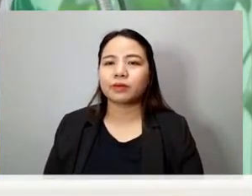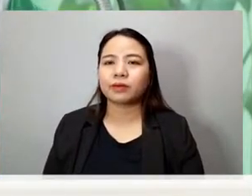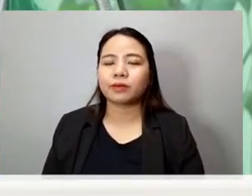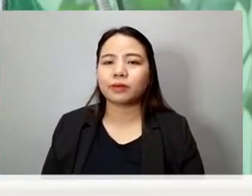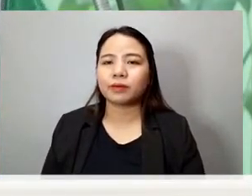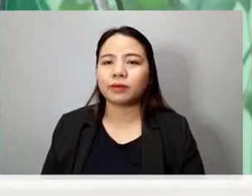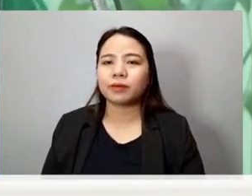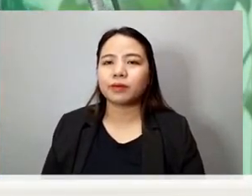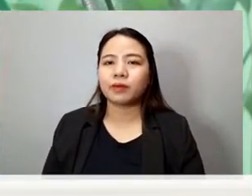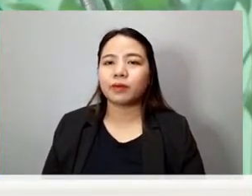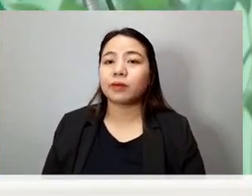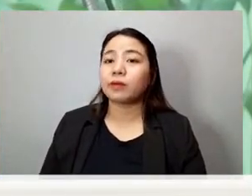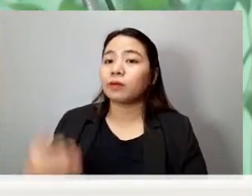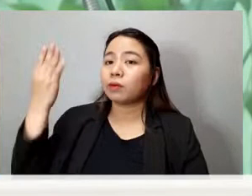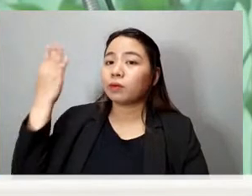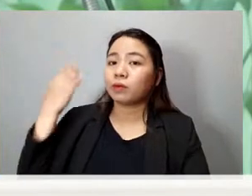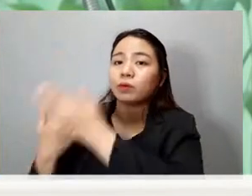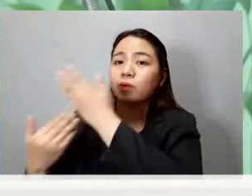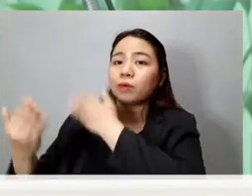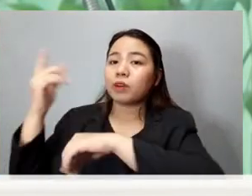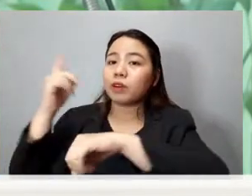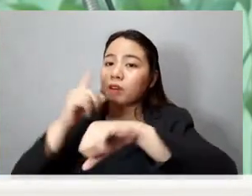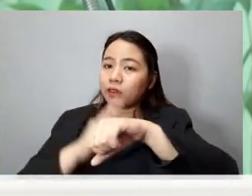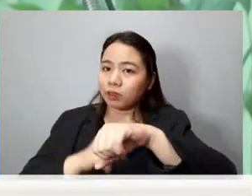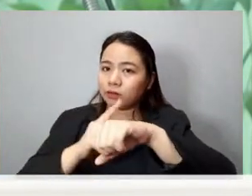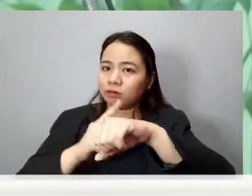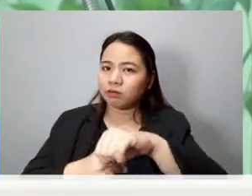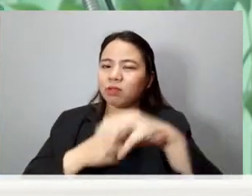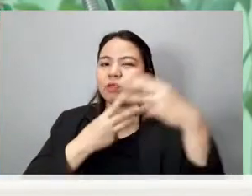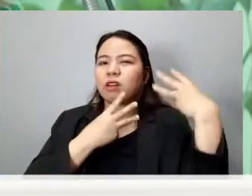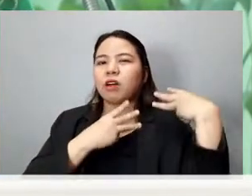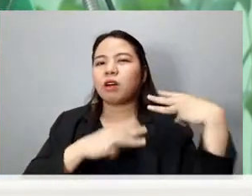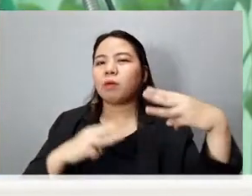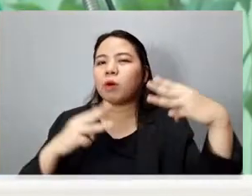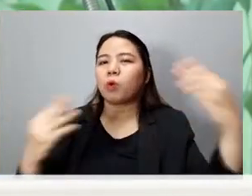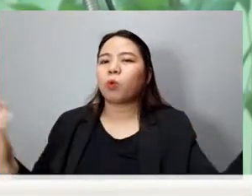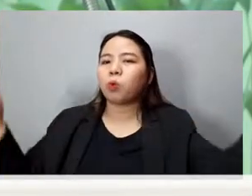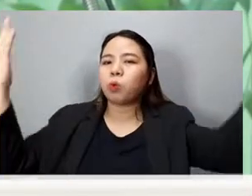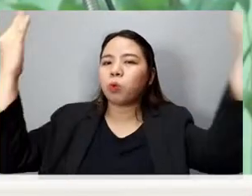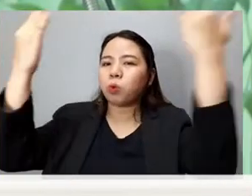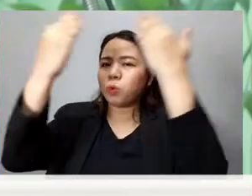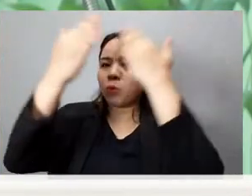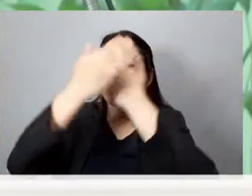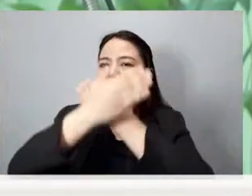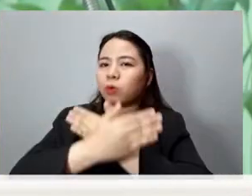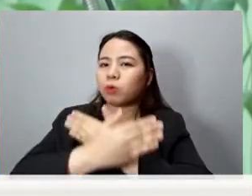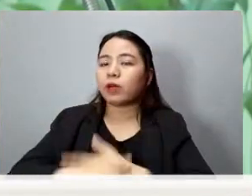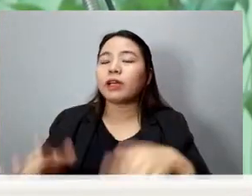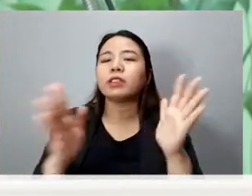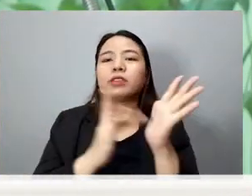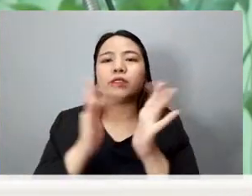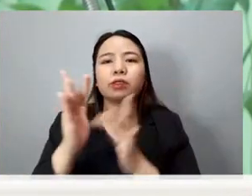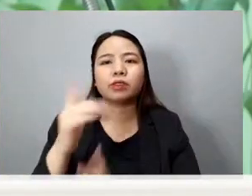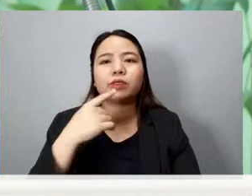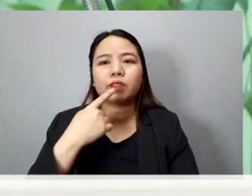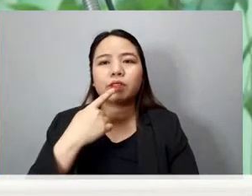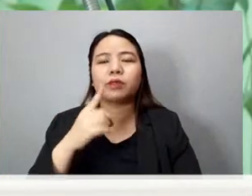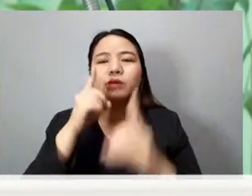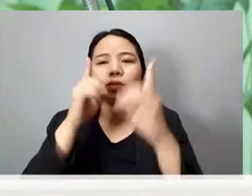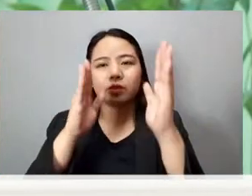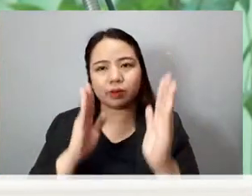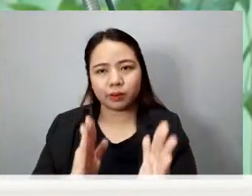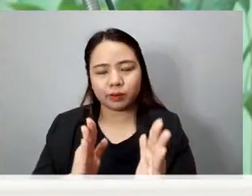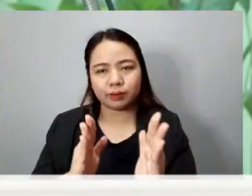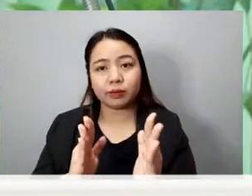Noong araw na yon, habang gumagabi, sinabi ni Jesus sa mga alagad niya,